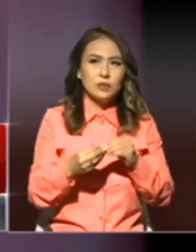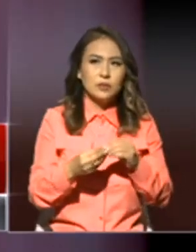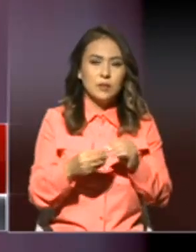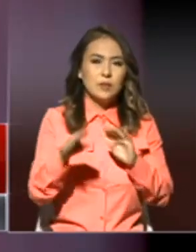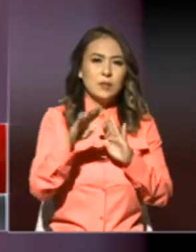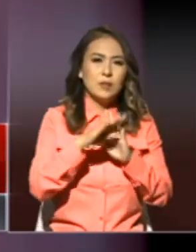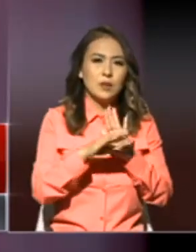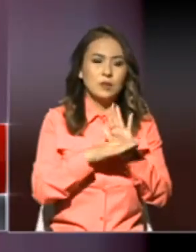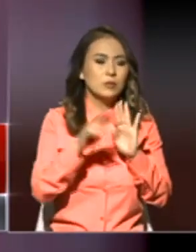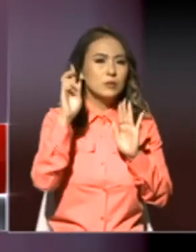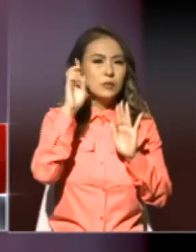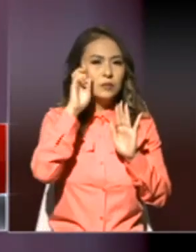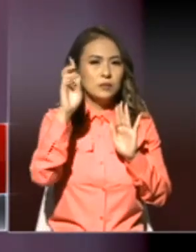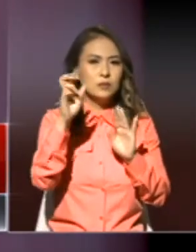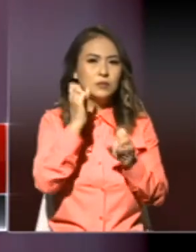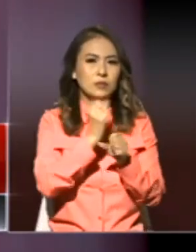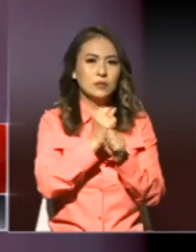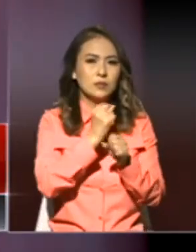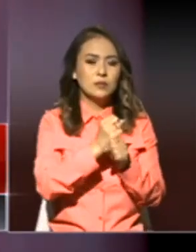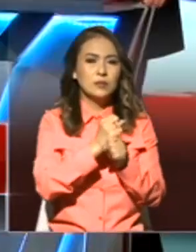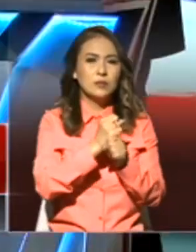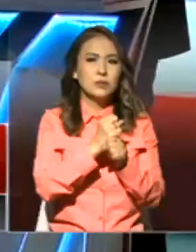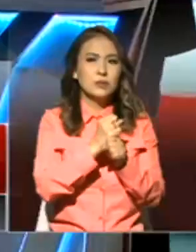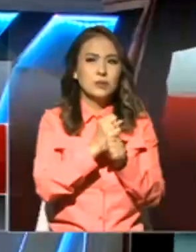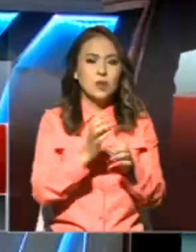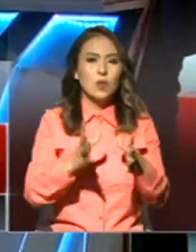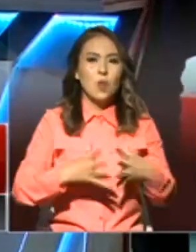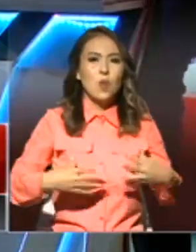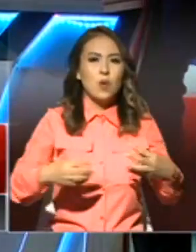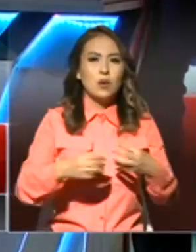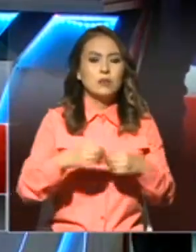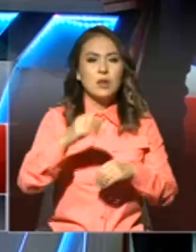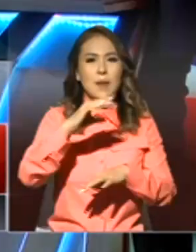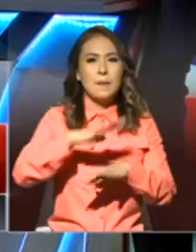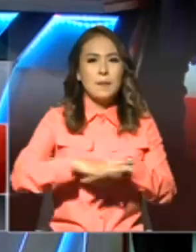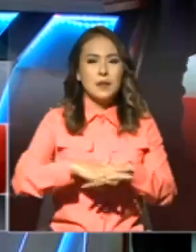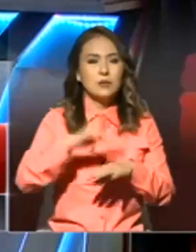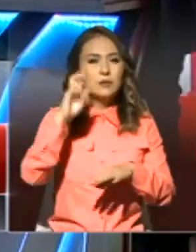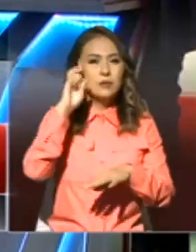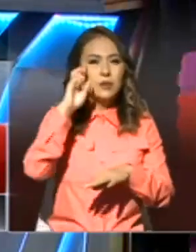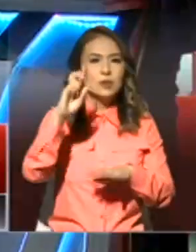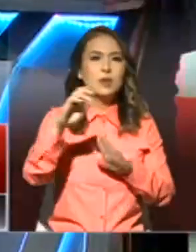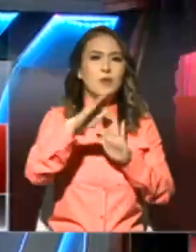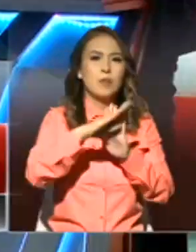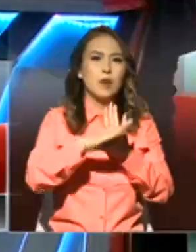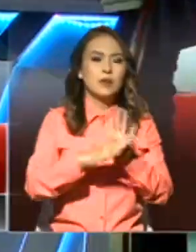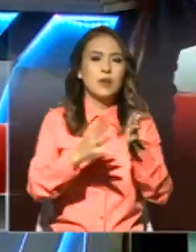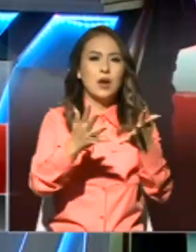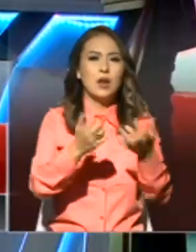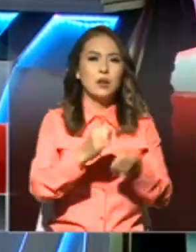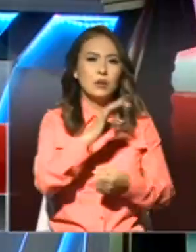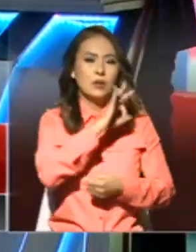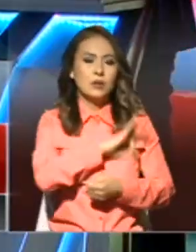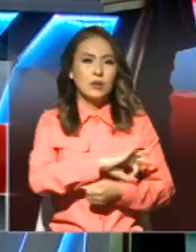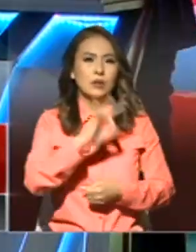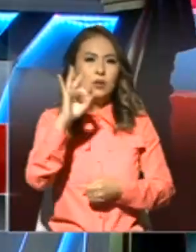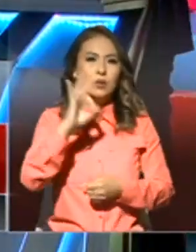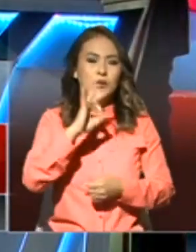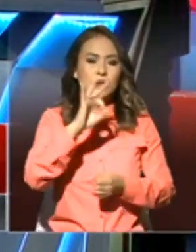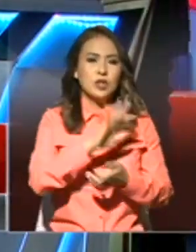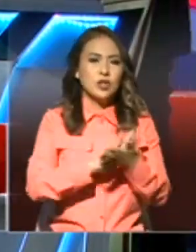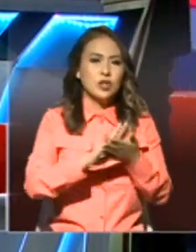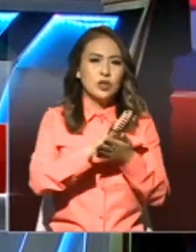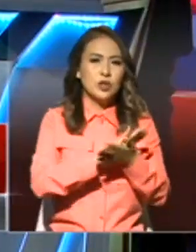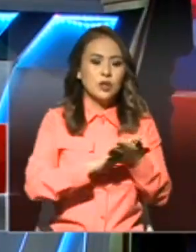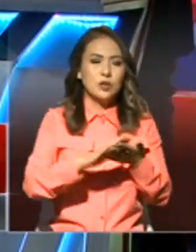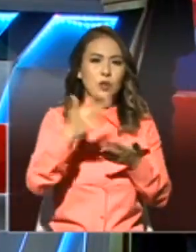барлығы мемлекеттік неге арналған бағдарламаға деп. Отбасы банкінің несін қарайтын болсақ, мемлекеттік бағдарламалардың алатын үлесі портфельдегі ешқашан